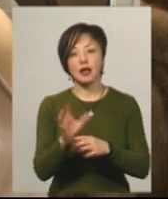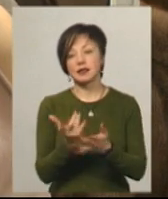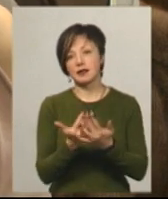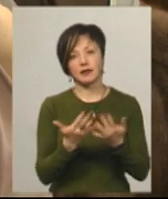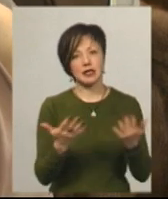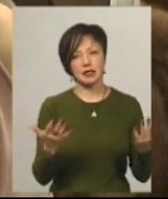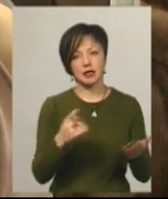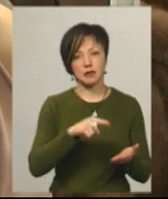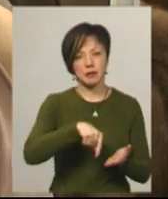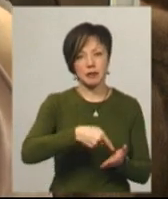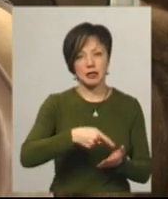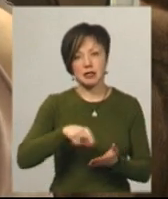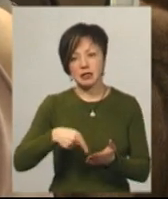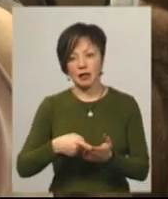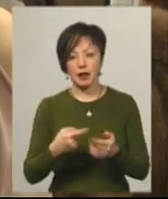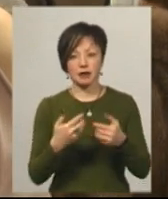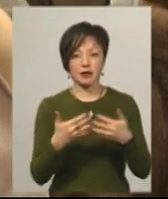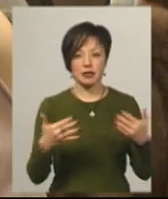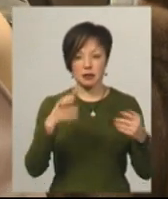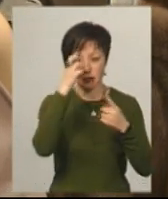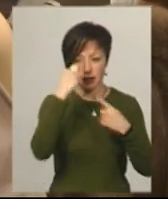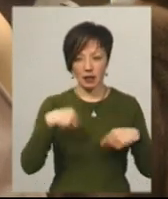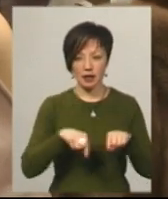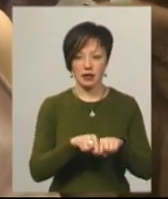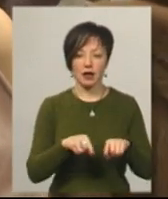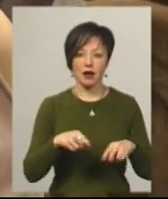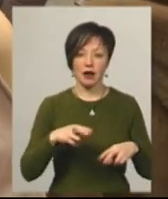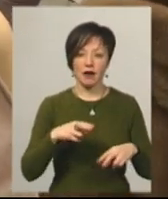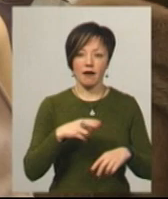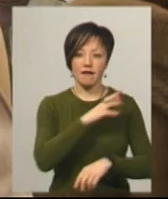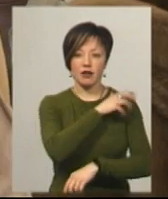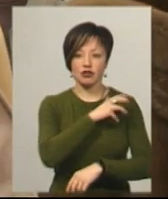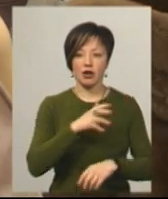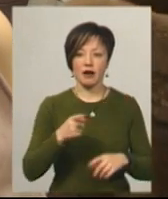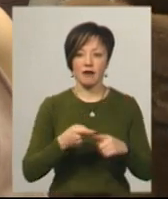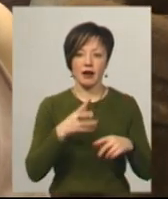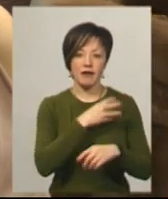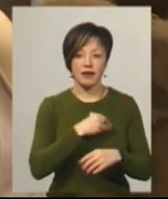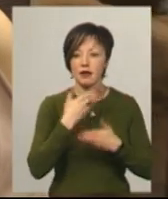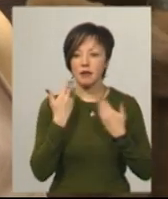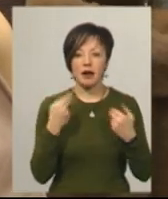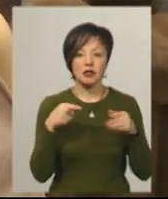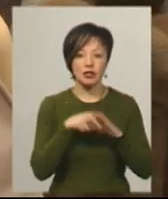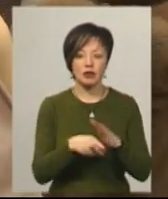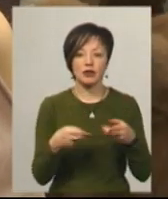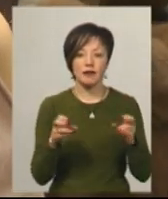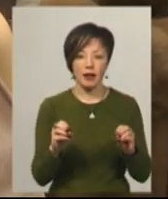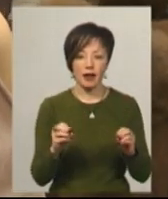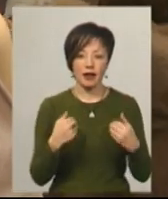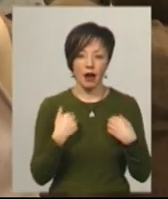різних містах, у різних країнах. Це і Варшава, і Львів. Немає значення де, я